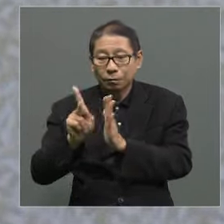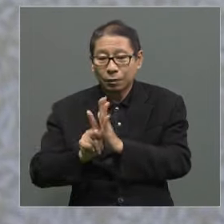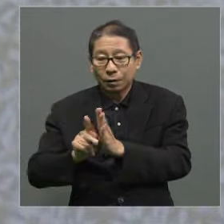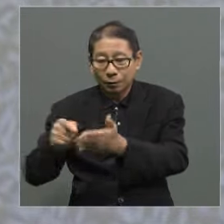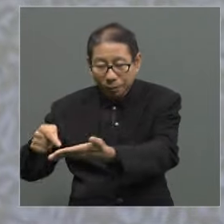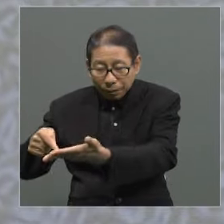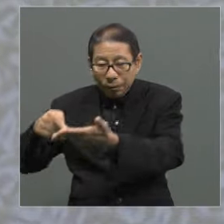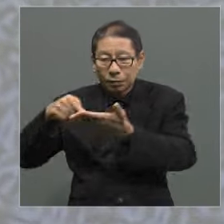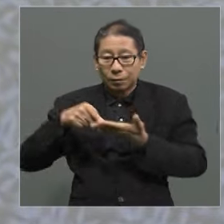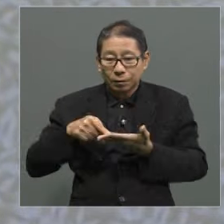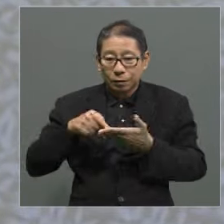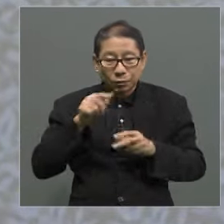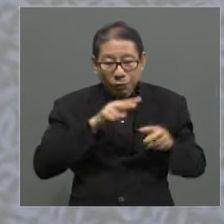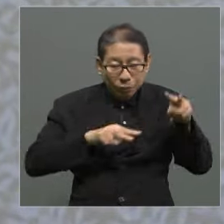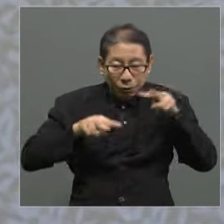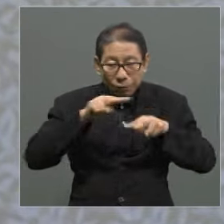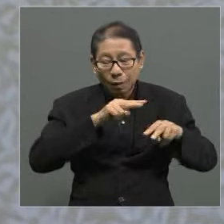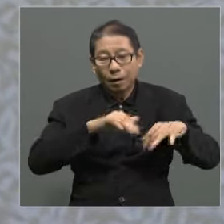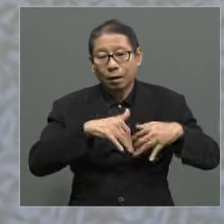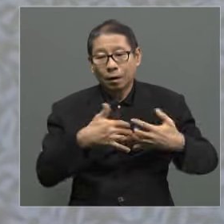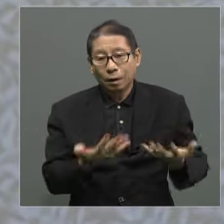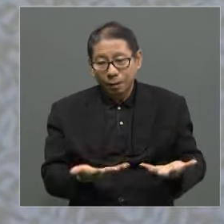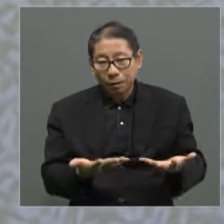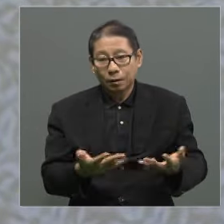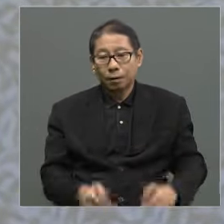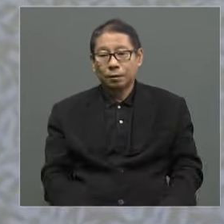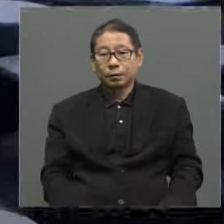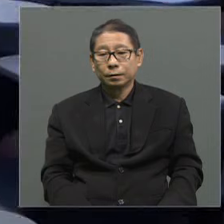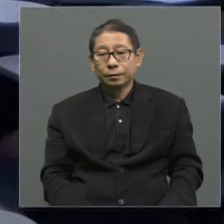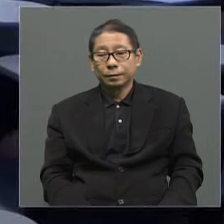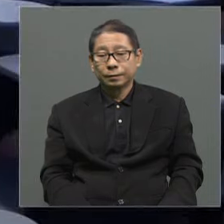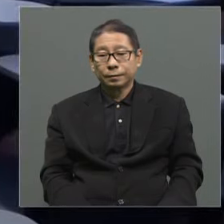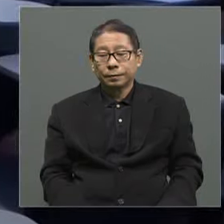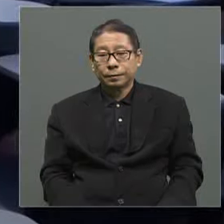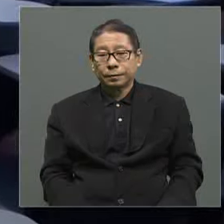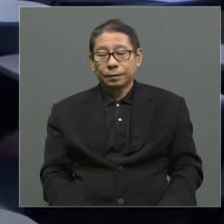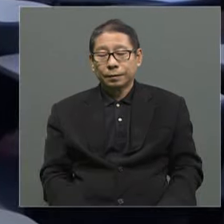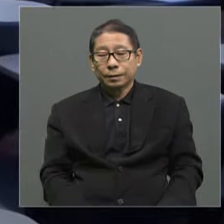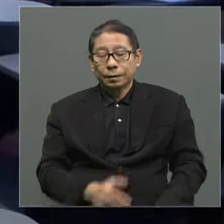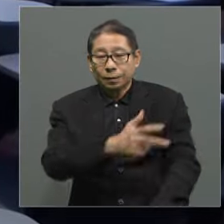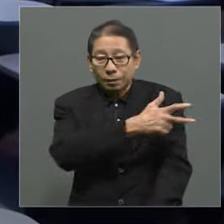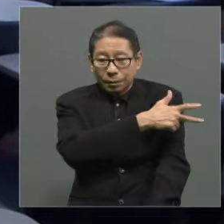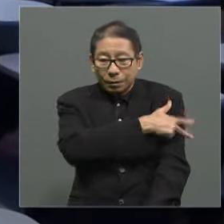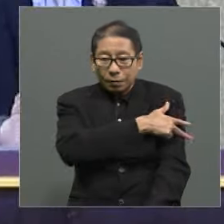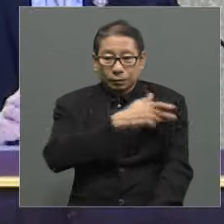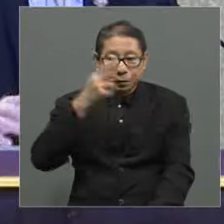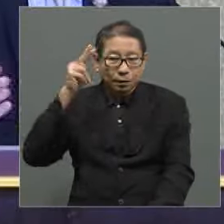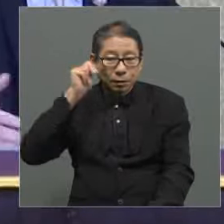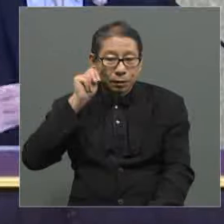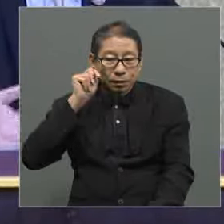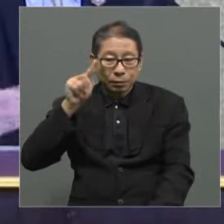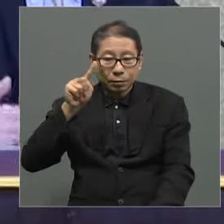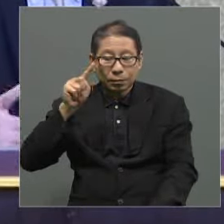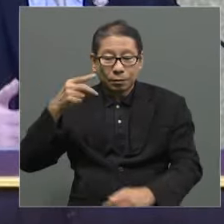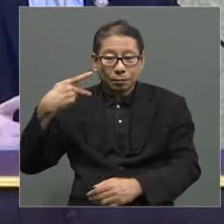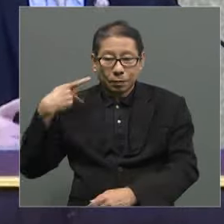ว่าเราจะควบคุมอย่างไรขณะที่ดรณัฐพลรังสิตพลปลัด